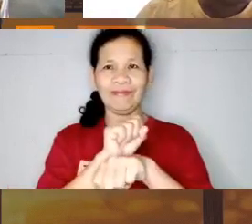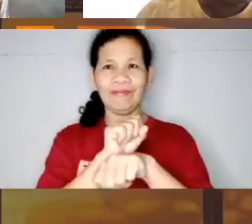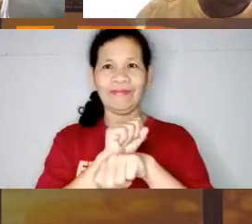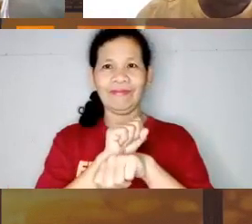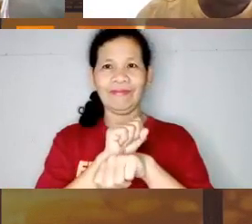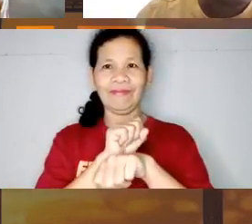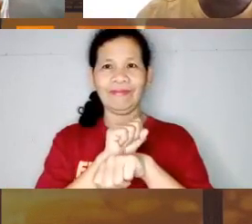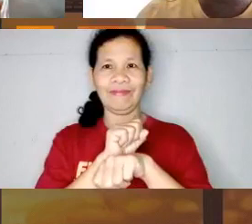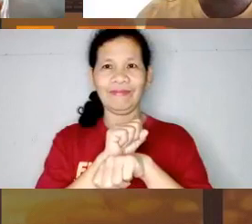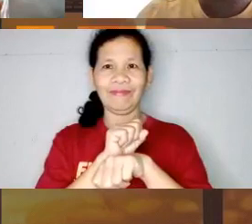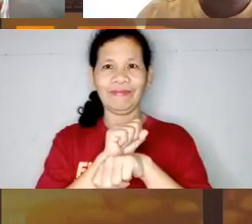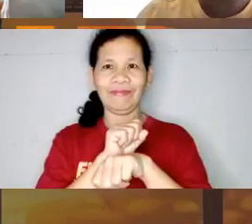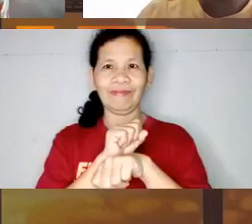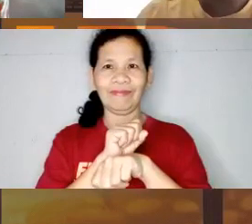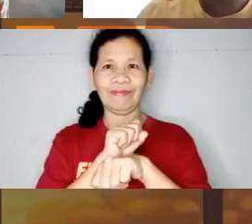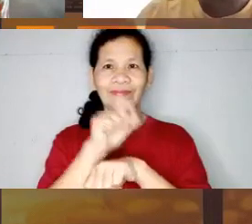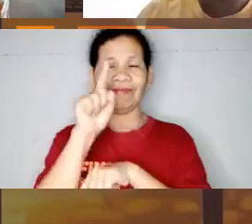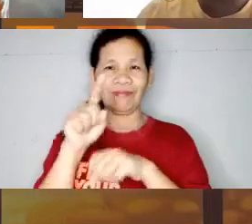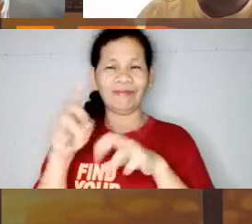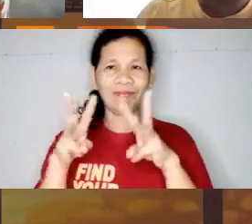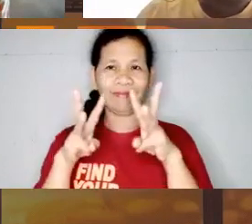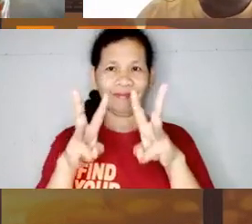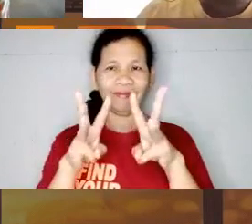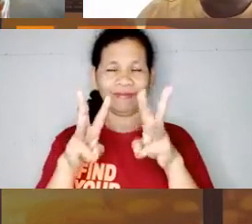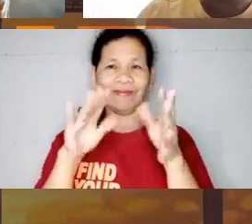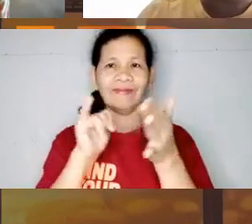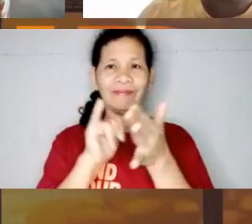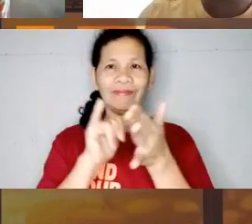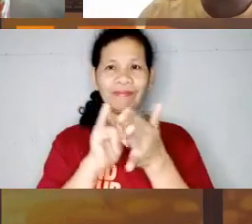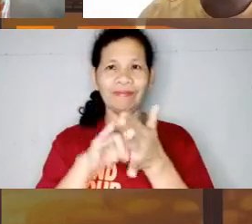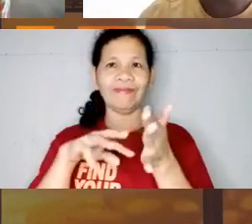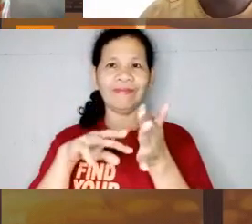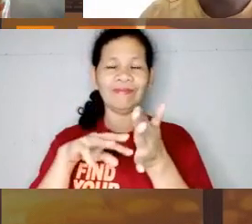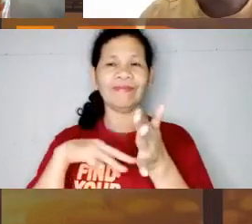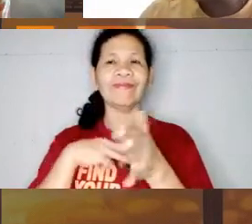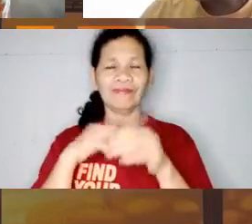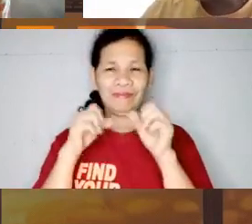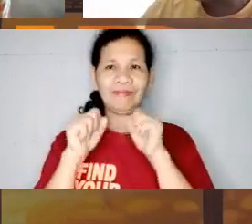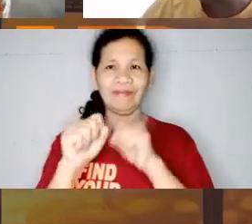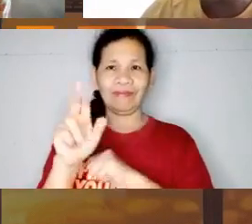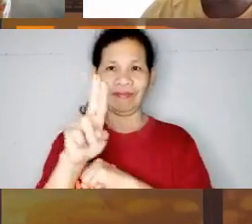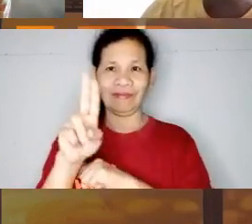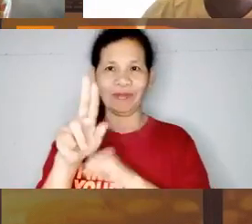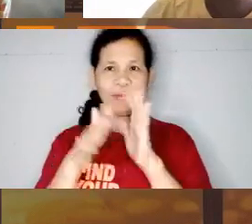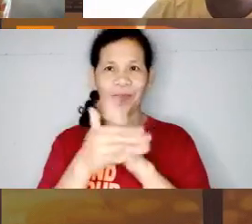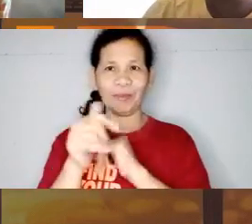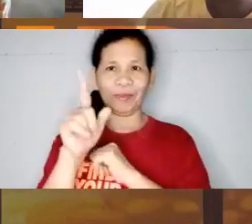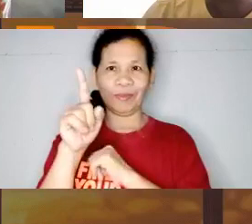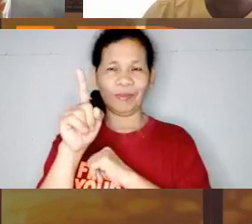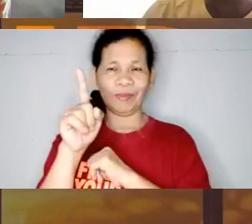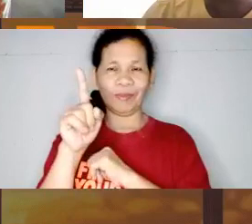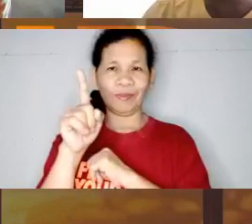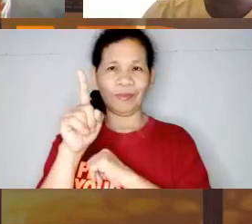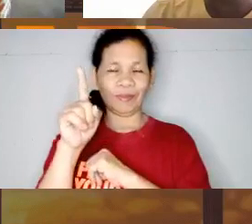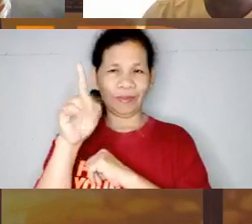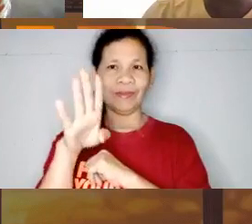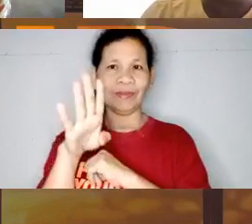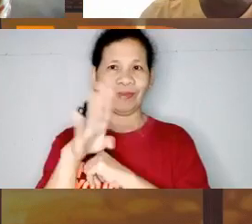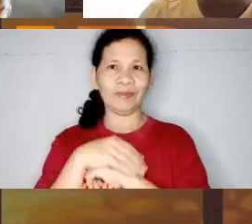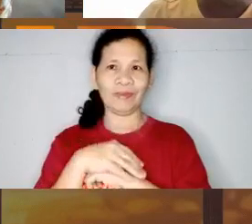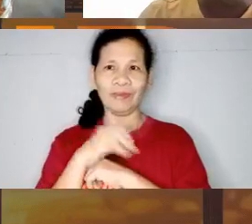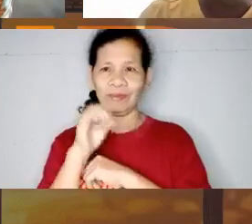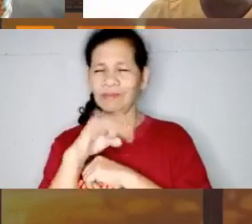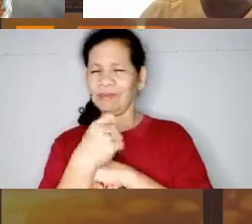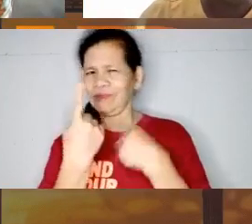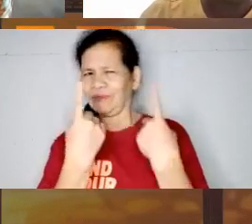ay isang paraan ng Diyos na tayo ay magpagamit sa Kanya. Sabi ko, anong gagawin ko sa mundong ito? Pag ako hindi